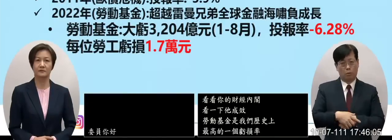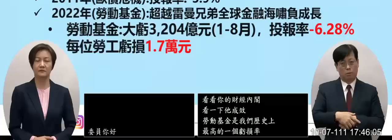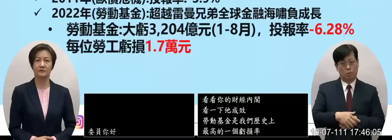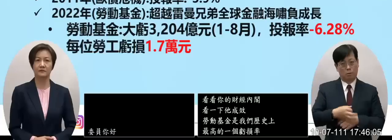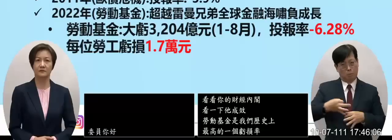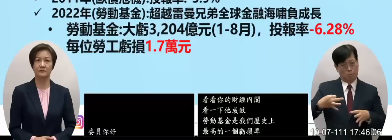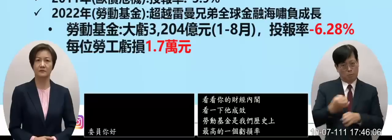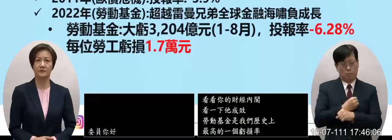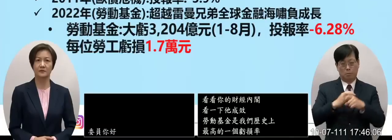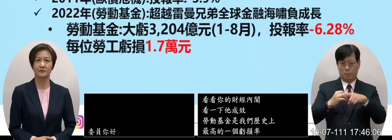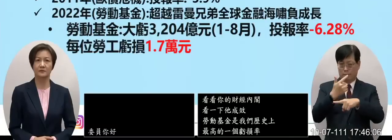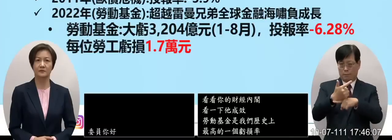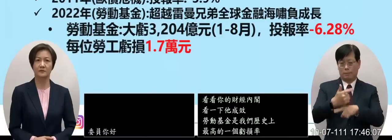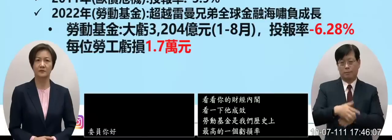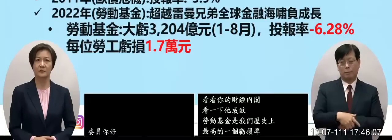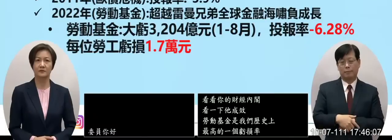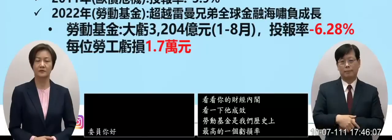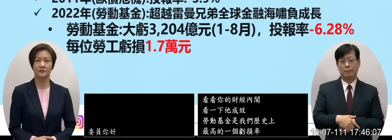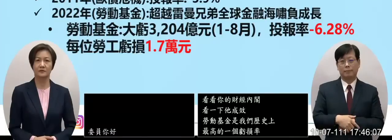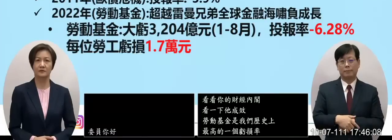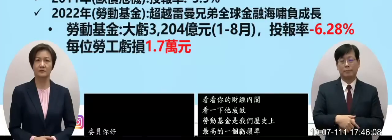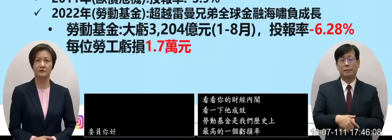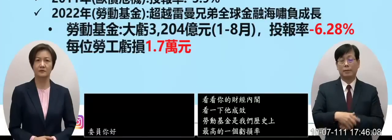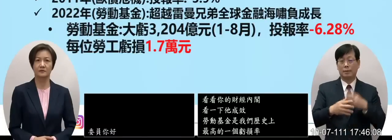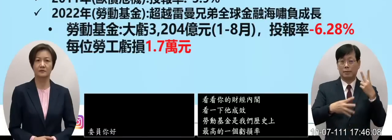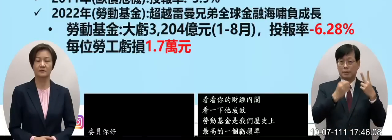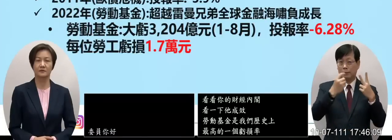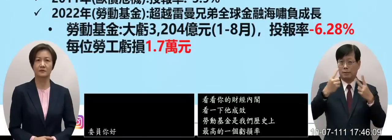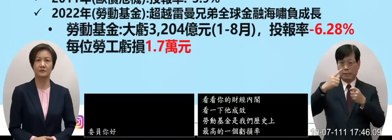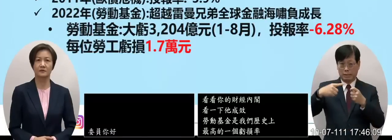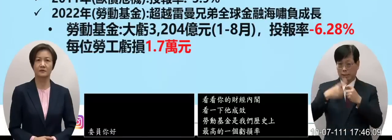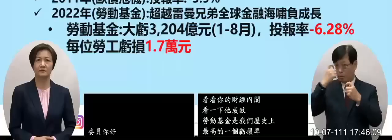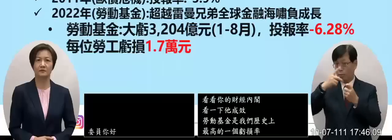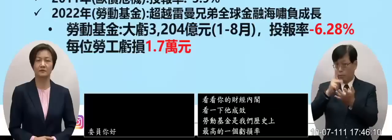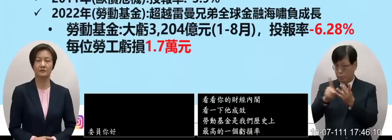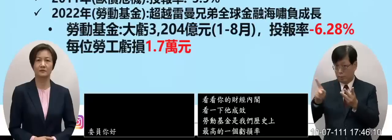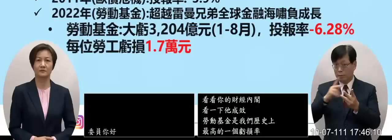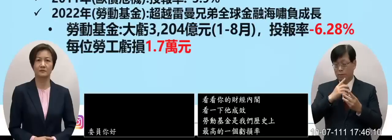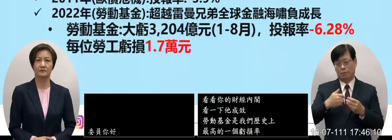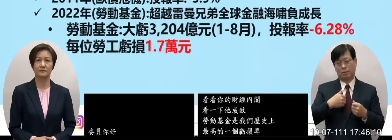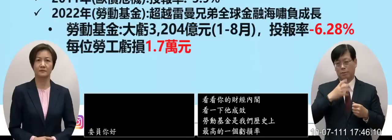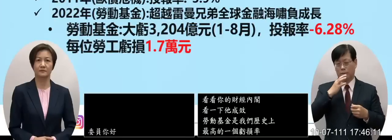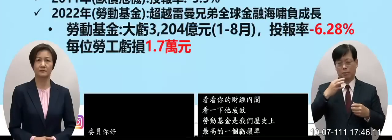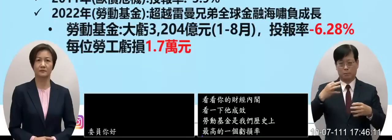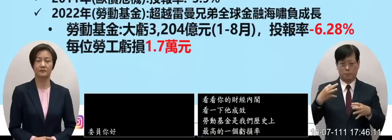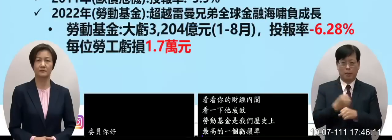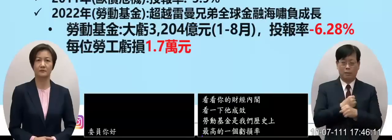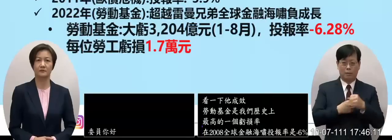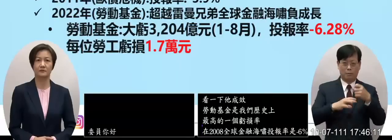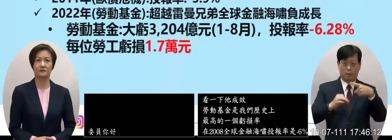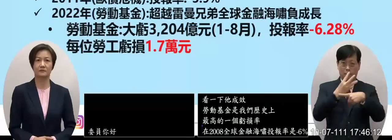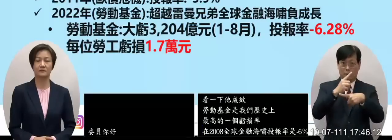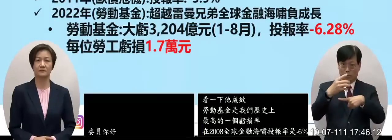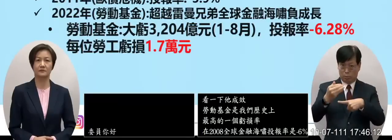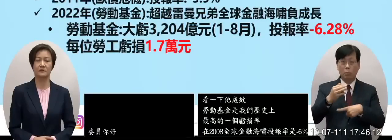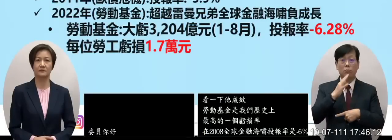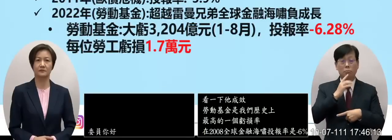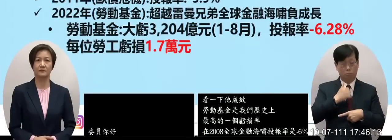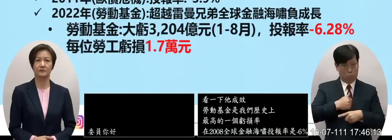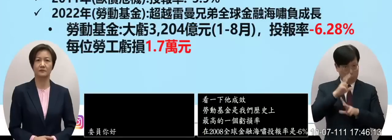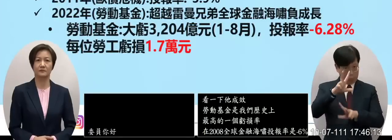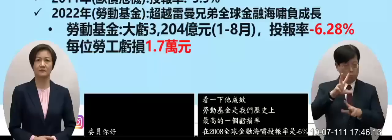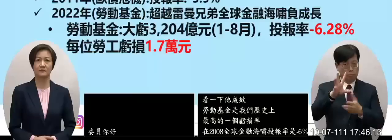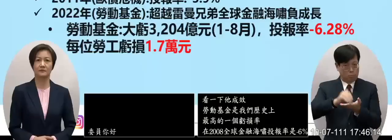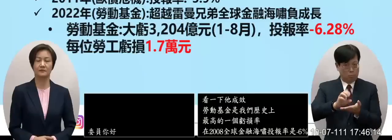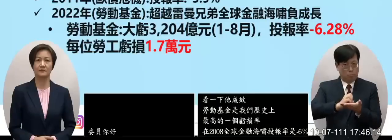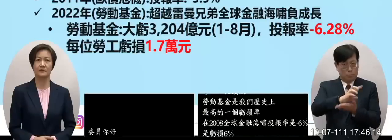是亏损6%。2011年欧债危机的时候是亏损3.9%，这都是按照实际上